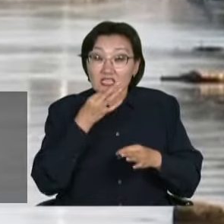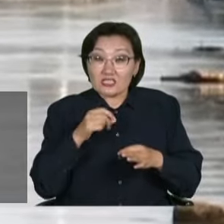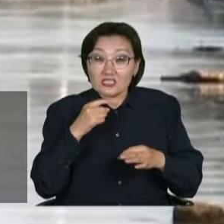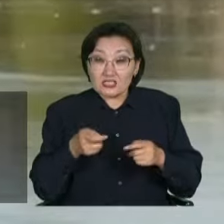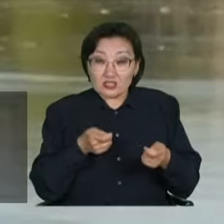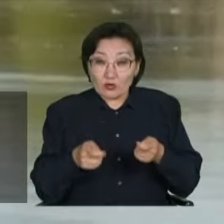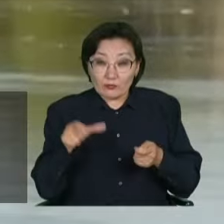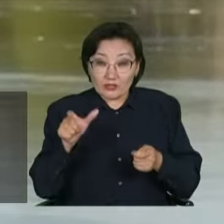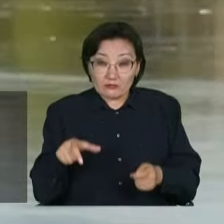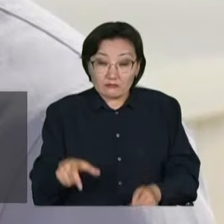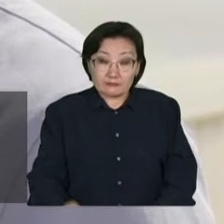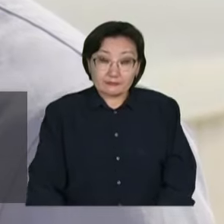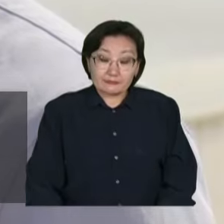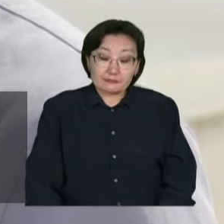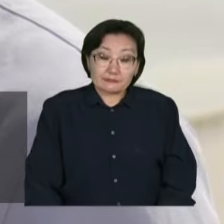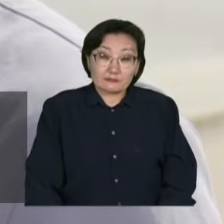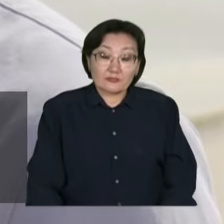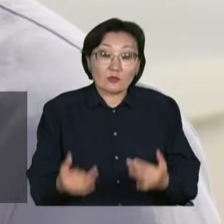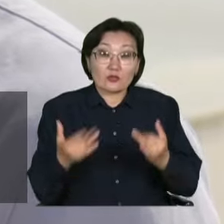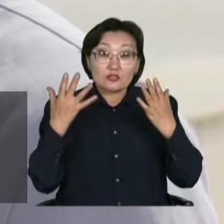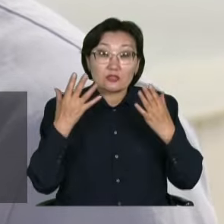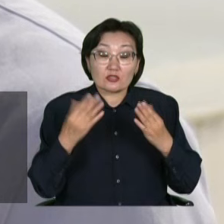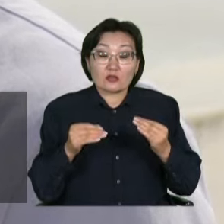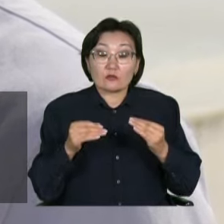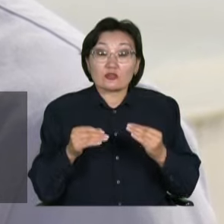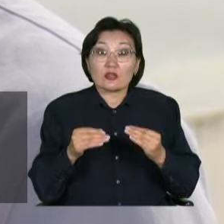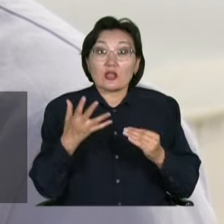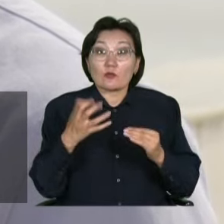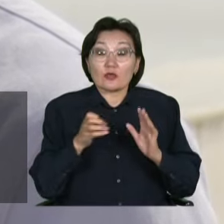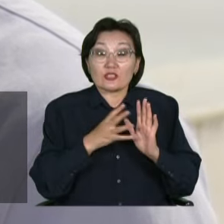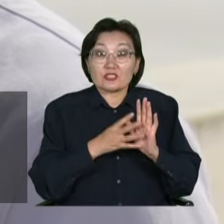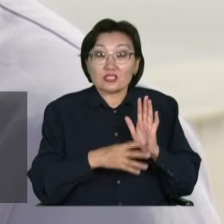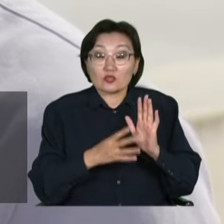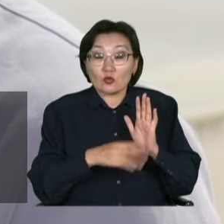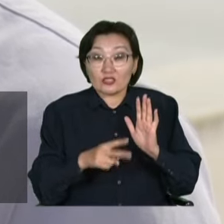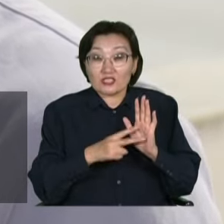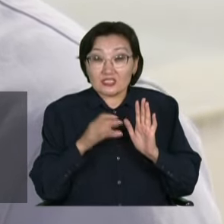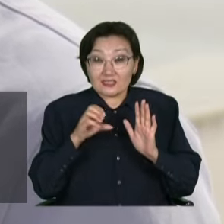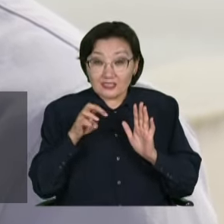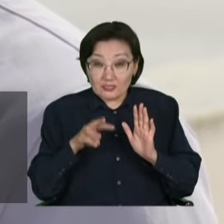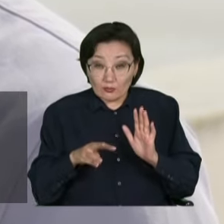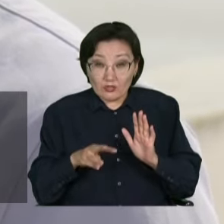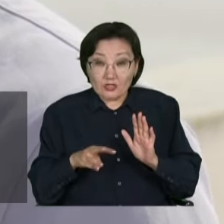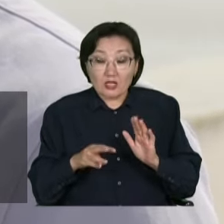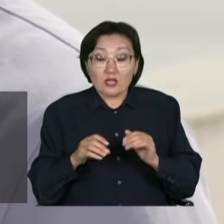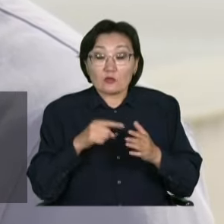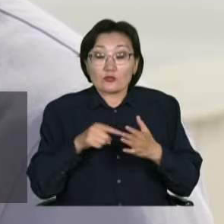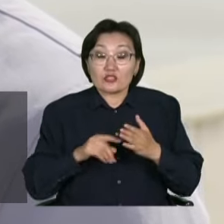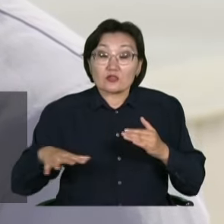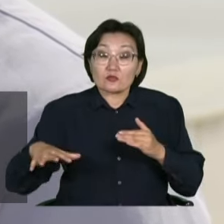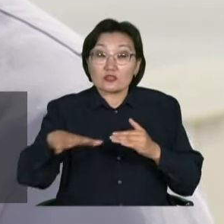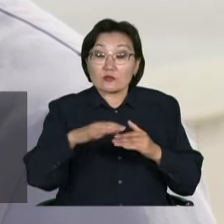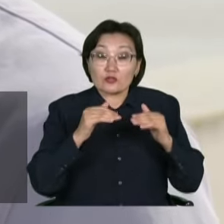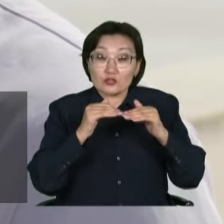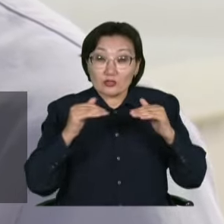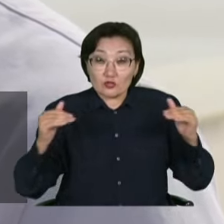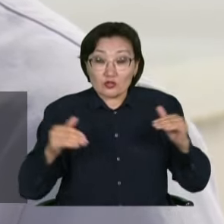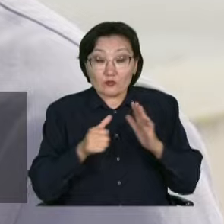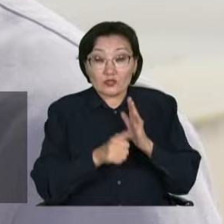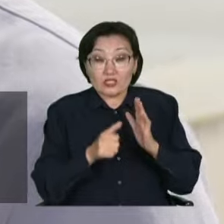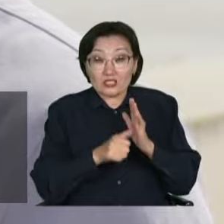жауаптылар. Бүгінгі күнгі көрсеткіш бойынша 597 сантиметрді көрсетіп тұр. Қала аумағында Жайық өзенінің деңгейі максималды түрде